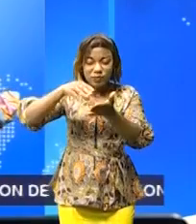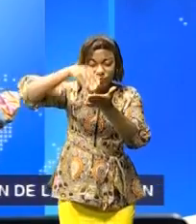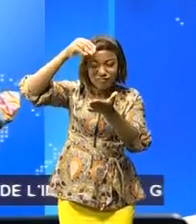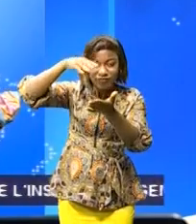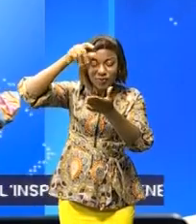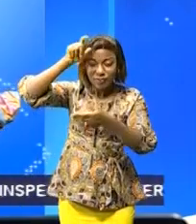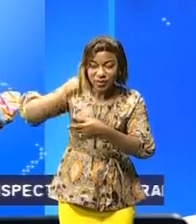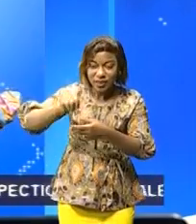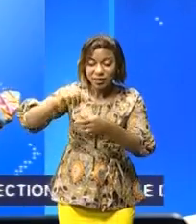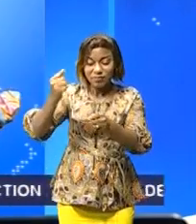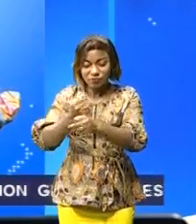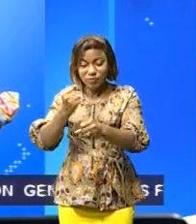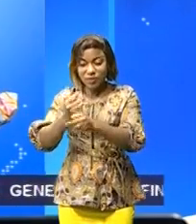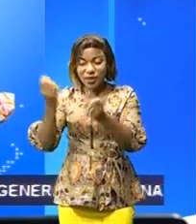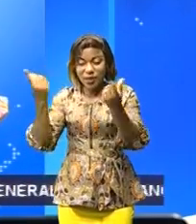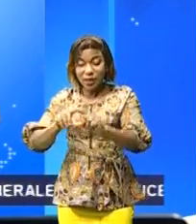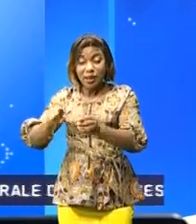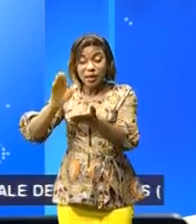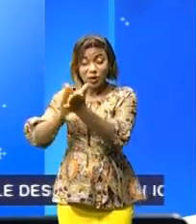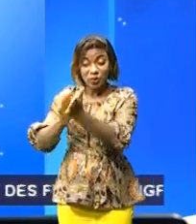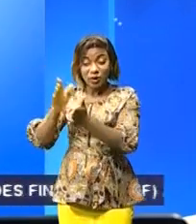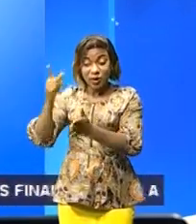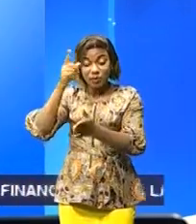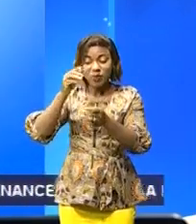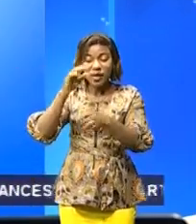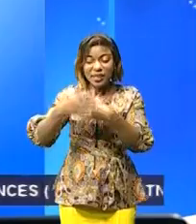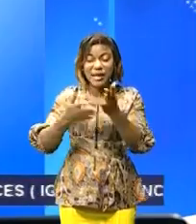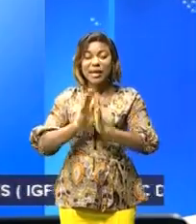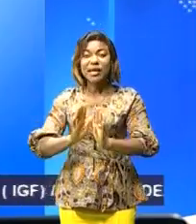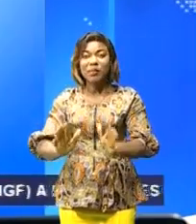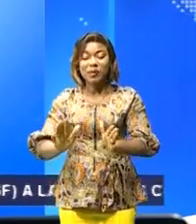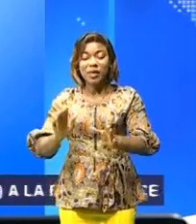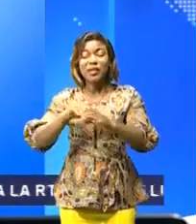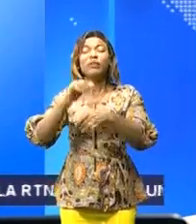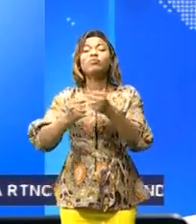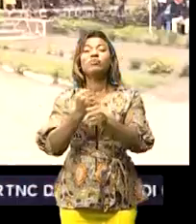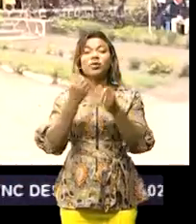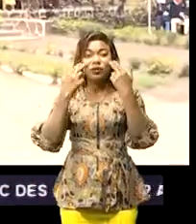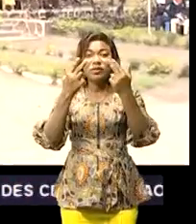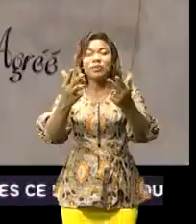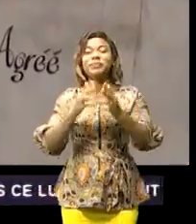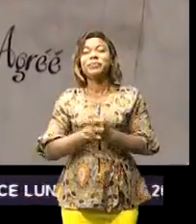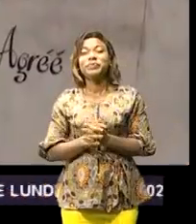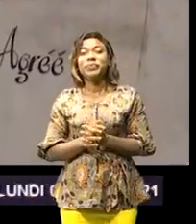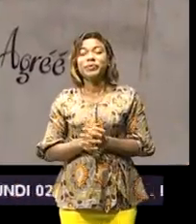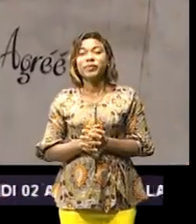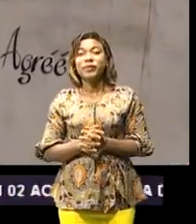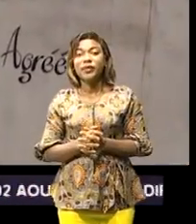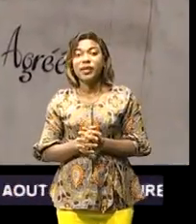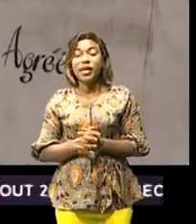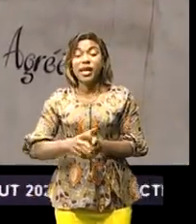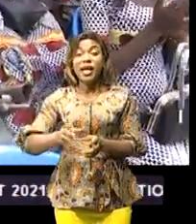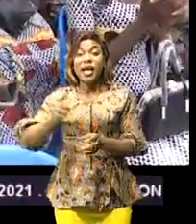appris durant leur cursus académique pour être performants sur le marché de l'emploi. Des premiers